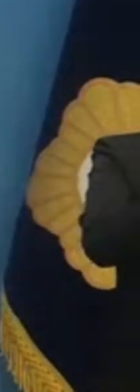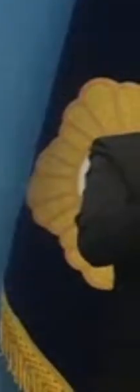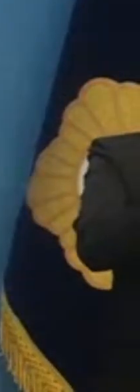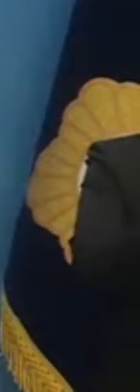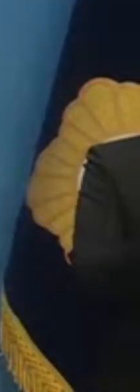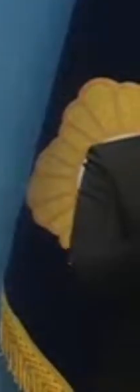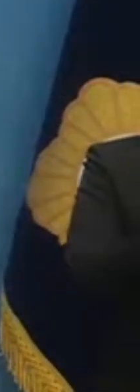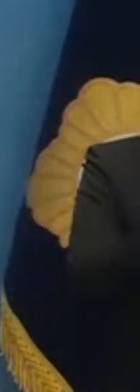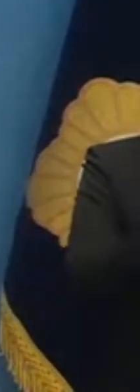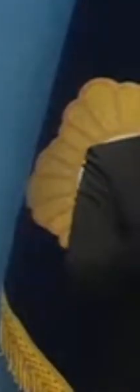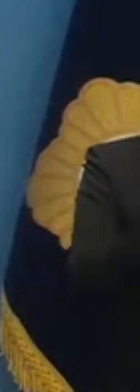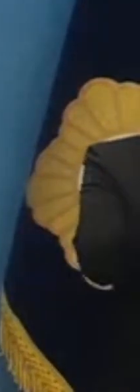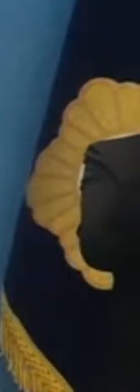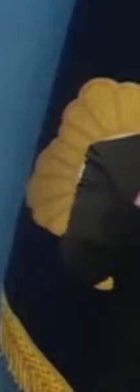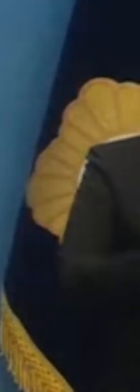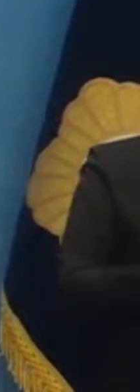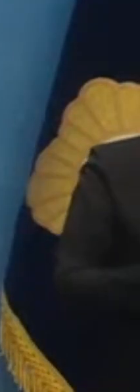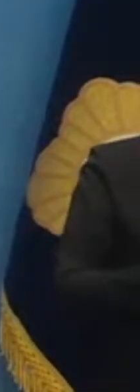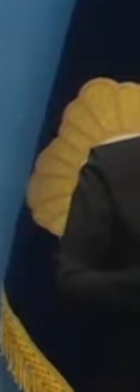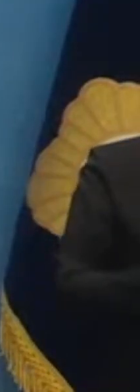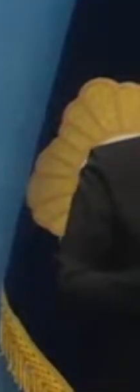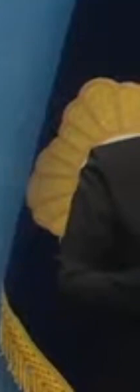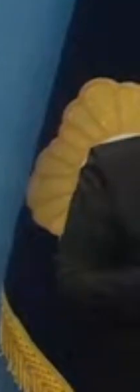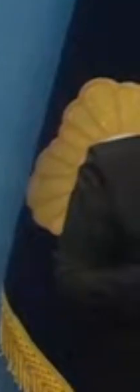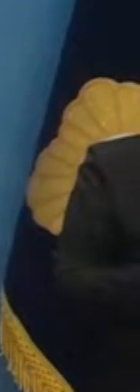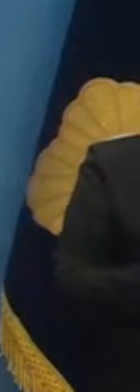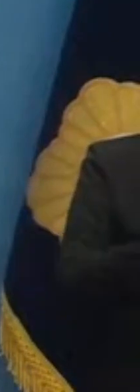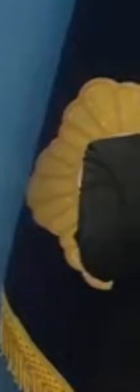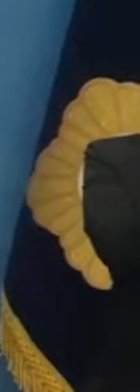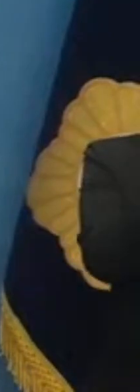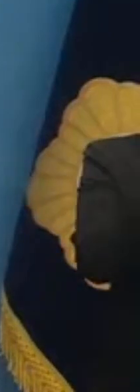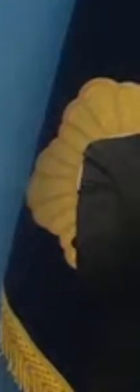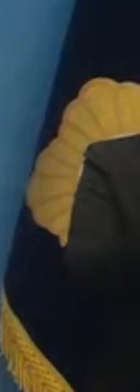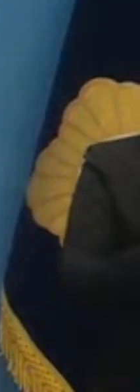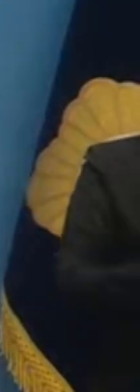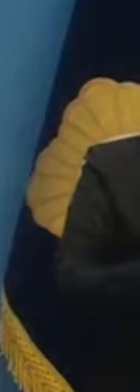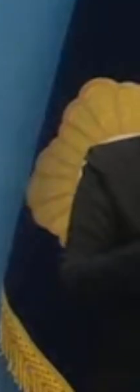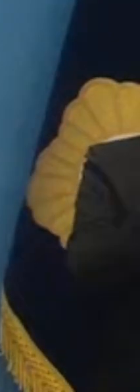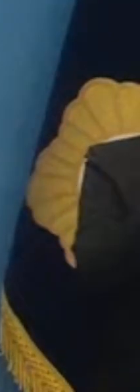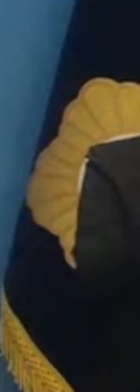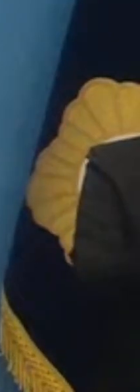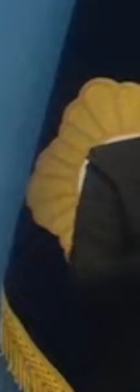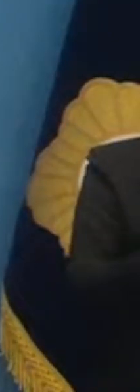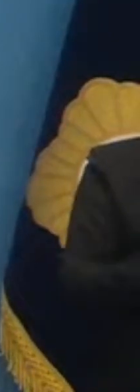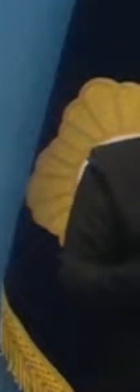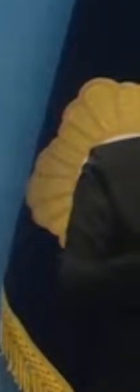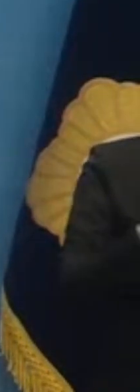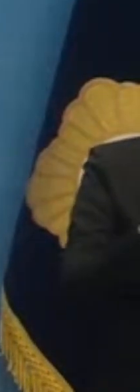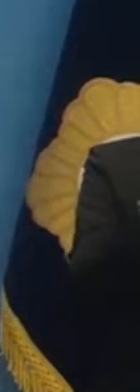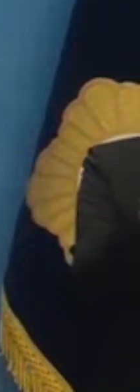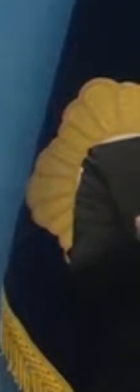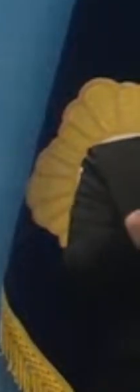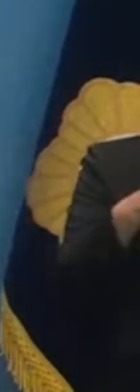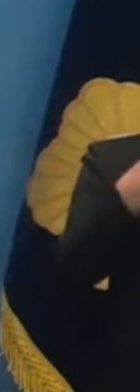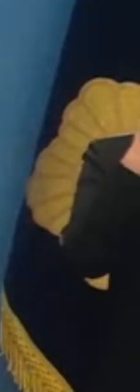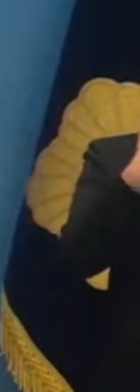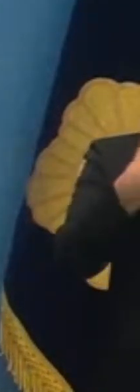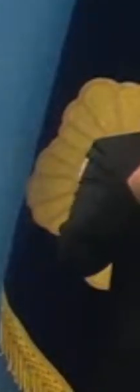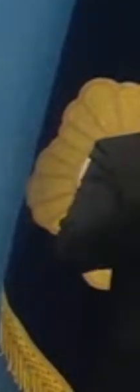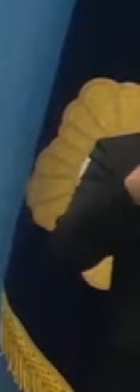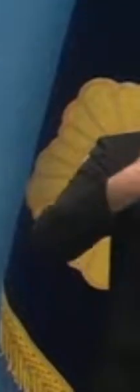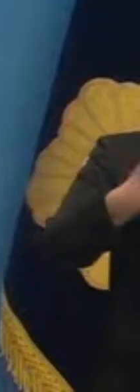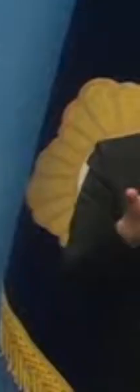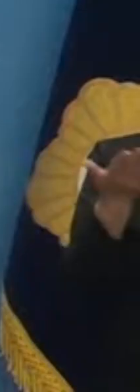현황 보고드리겠습니다. 정관용 TV, 상창경 TV, 페르마이큐 TV 채널은 현재 판결이 확정되지 않은